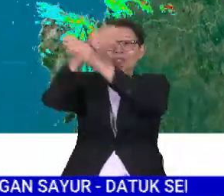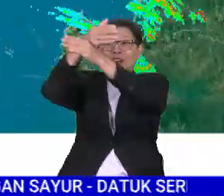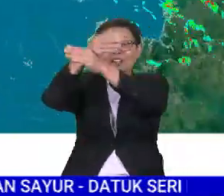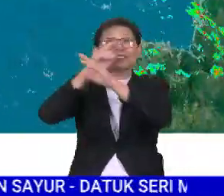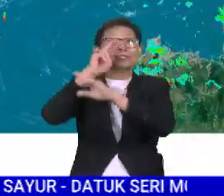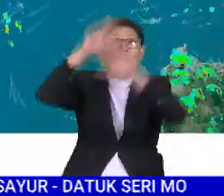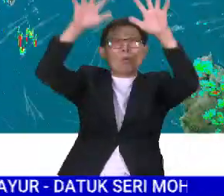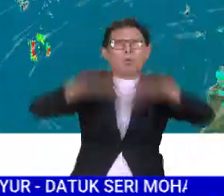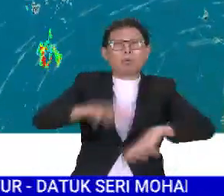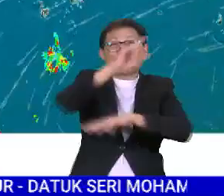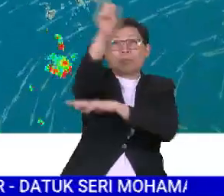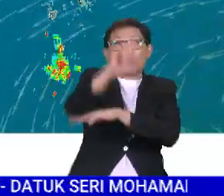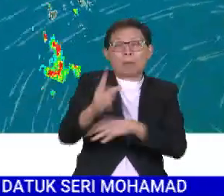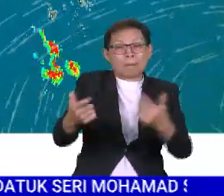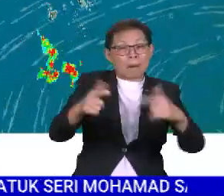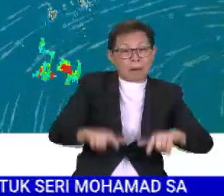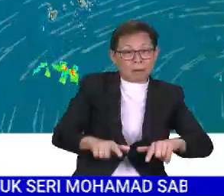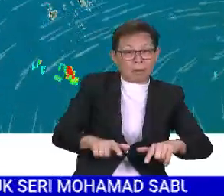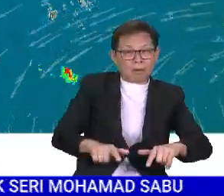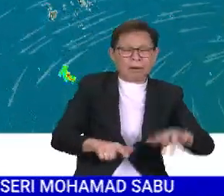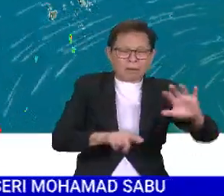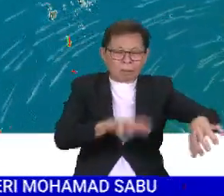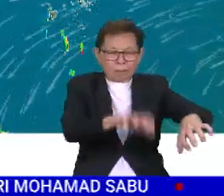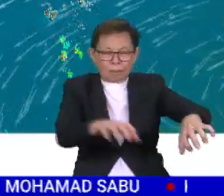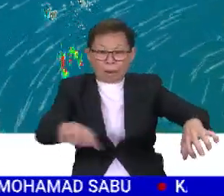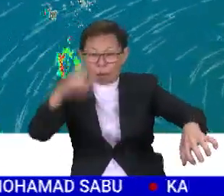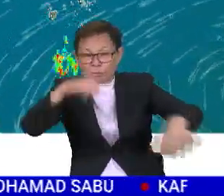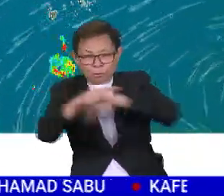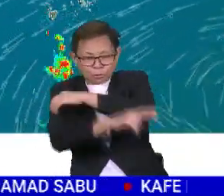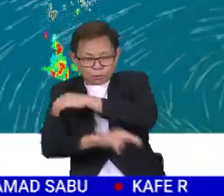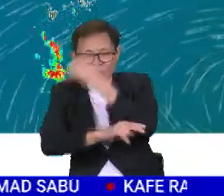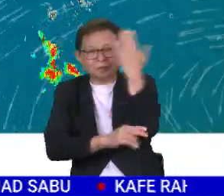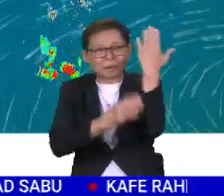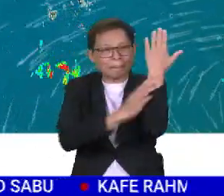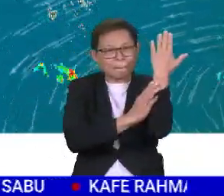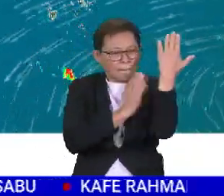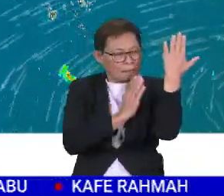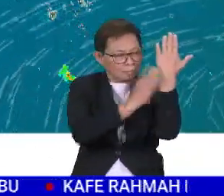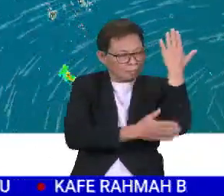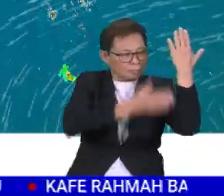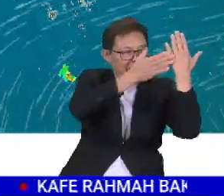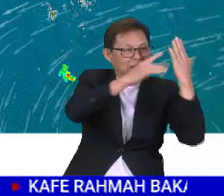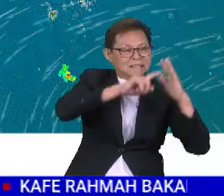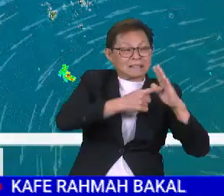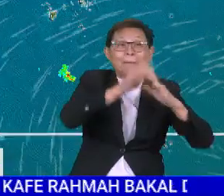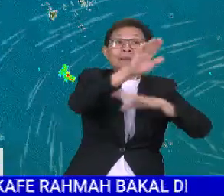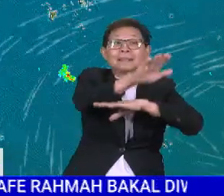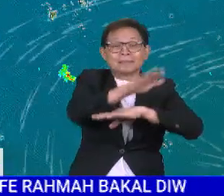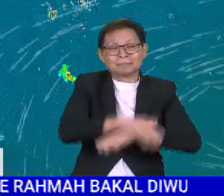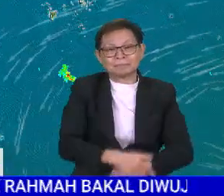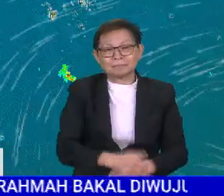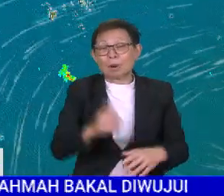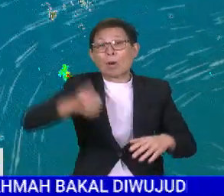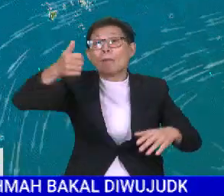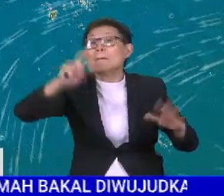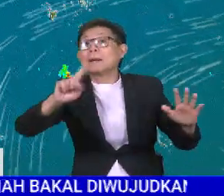cuaca hujan lebat dan ribut petir yang berlaku di beberapa kawasan untuk negeri-negeri di sebelah barat semenanjung sejak dari petang tadi.